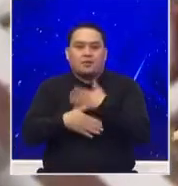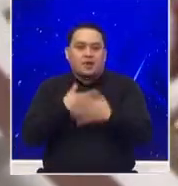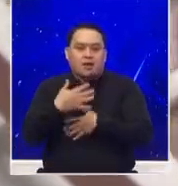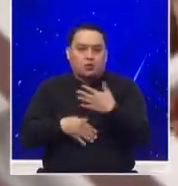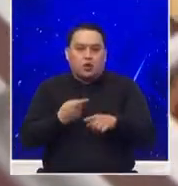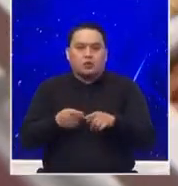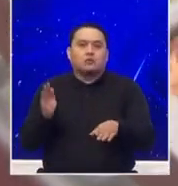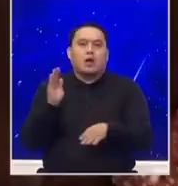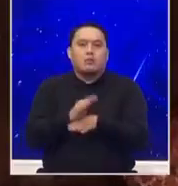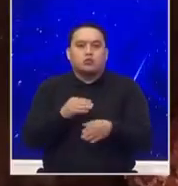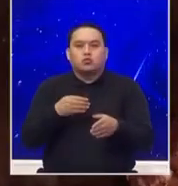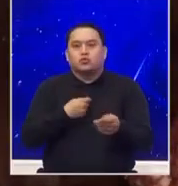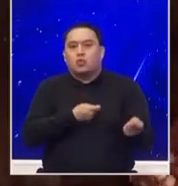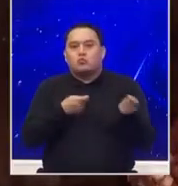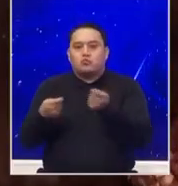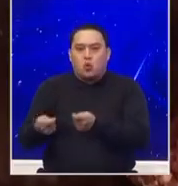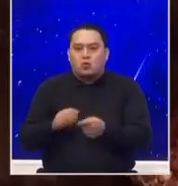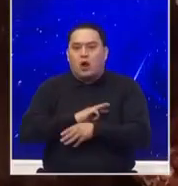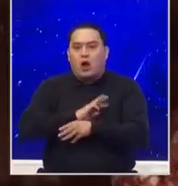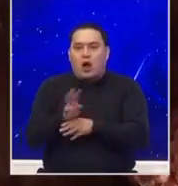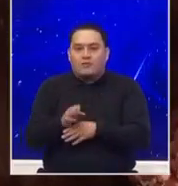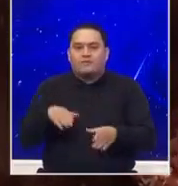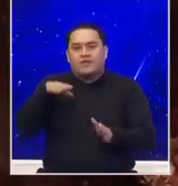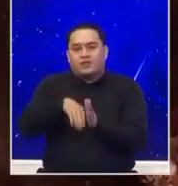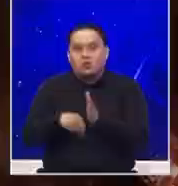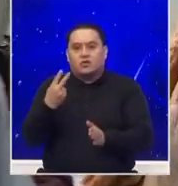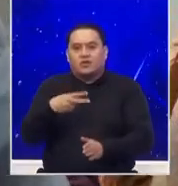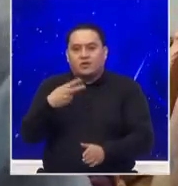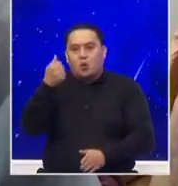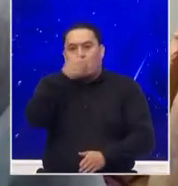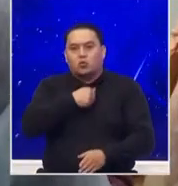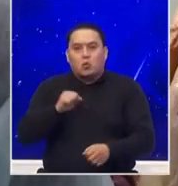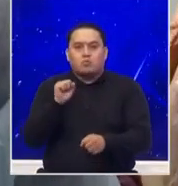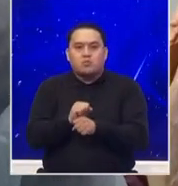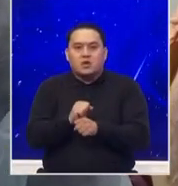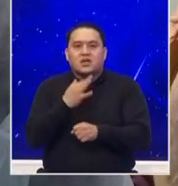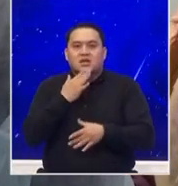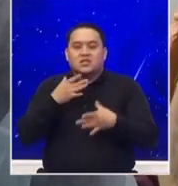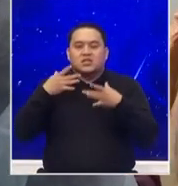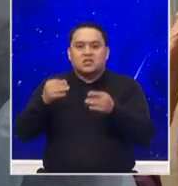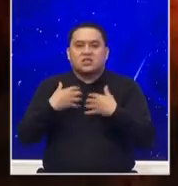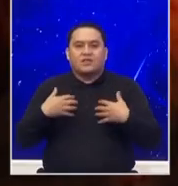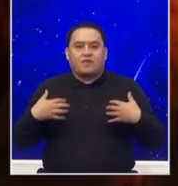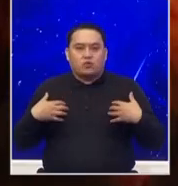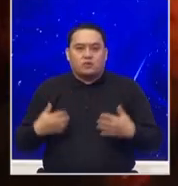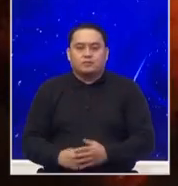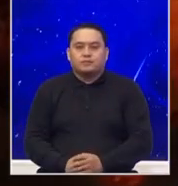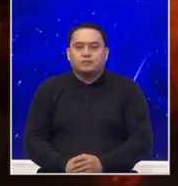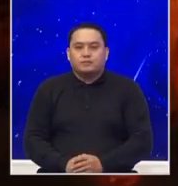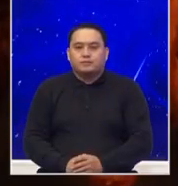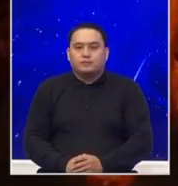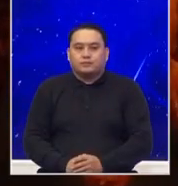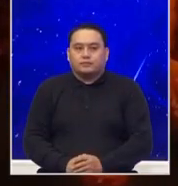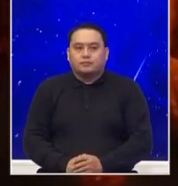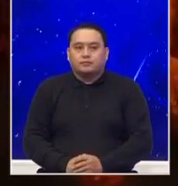мясопереработки. Дополнительную загрузку мощности обеспечил введенный в 2020 году мораторий на экспорт живого скота.